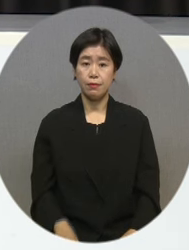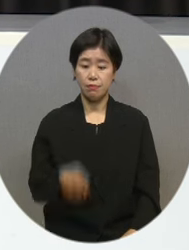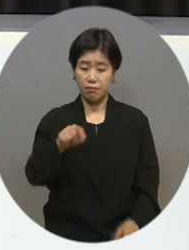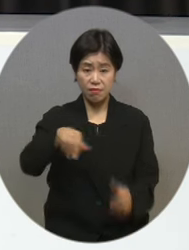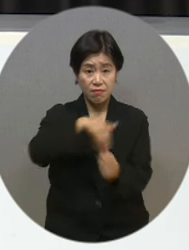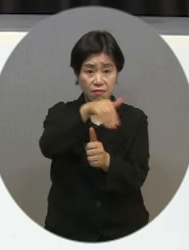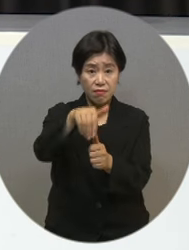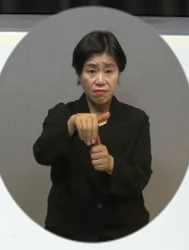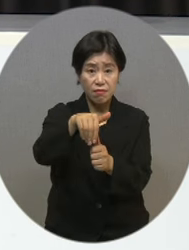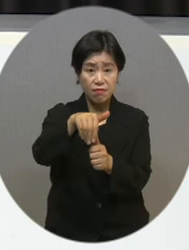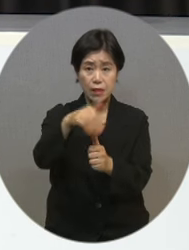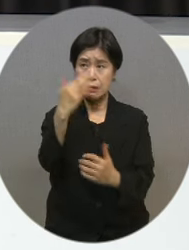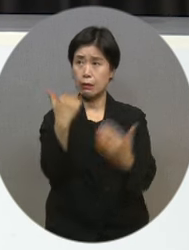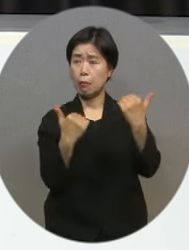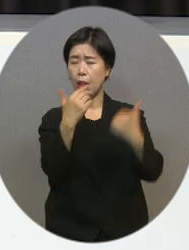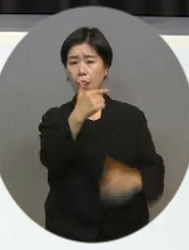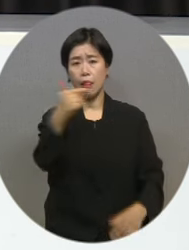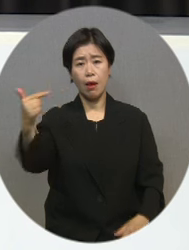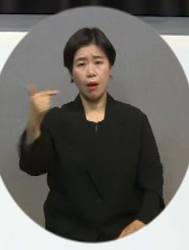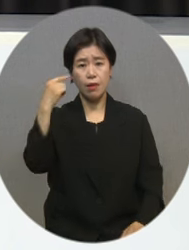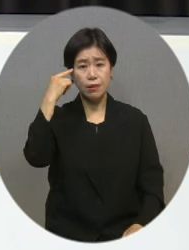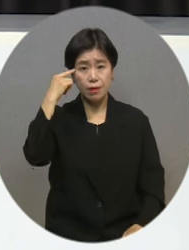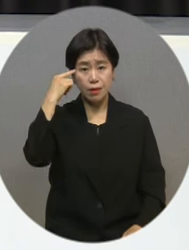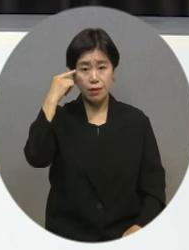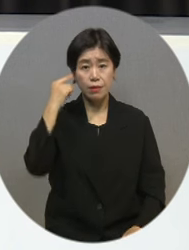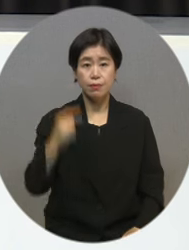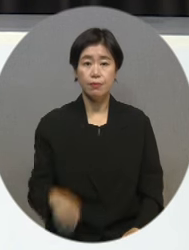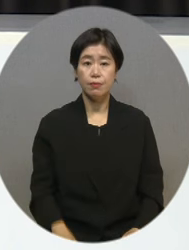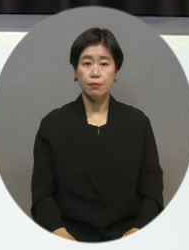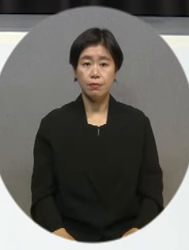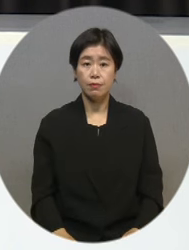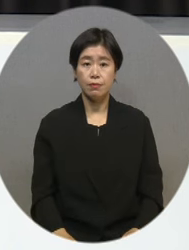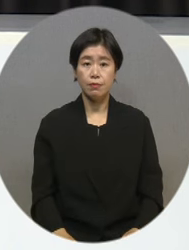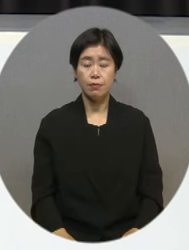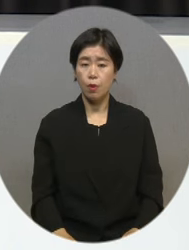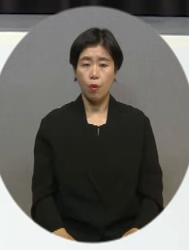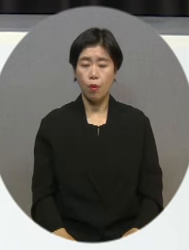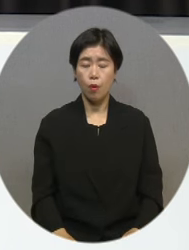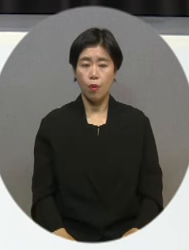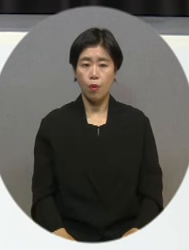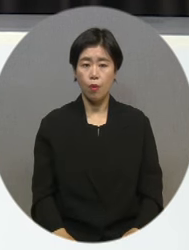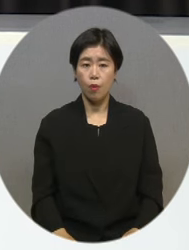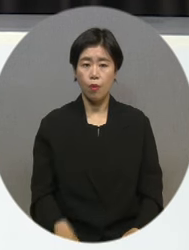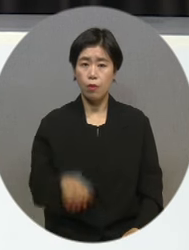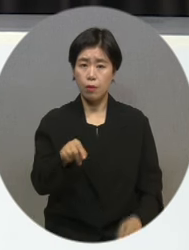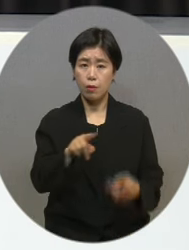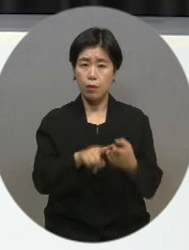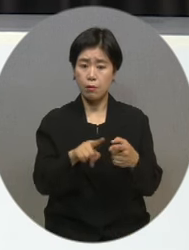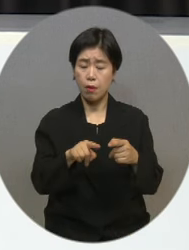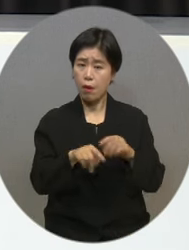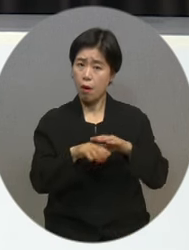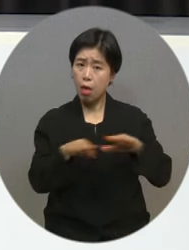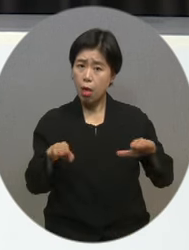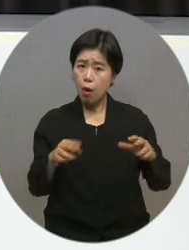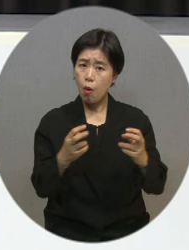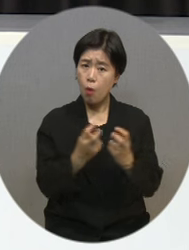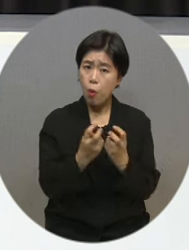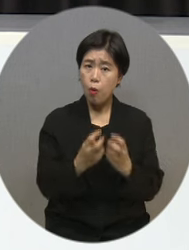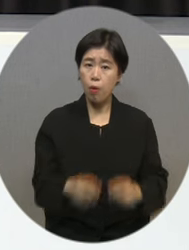너무 차별적이다, 세상이. 네. 이거는 도저히 안 되겠다. 네. 인권운동만이